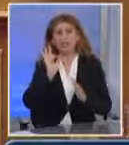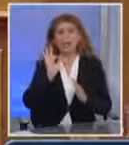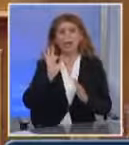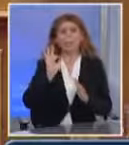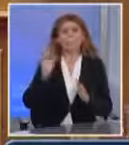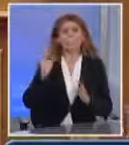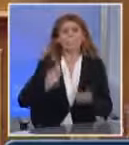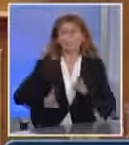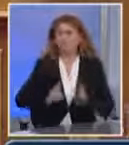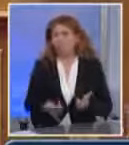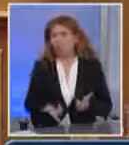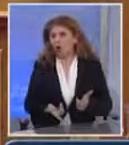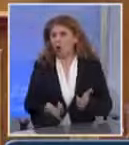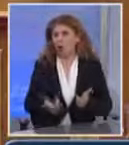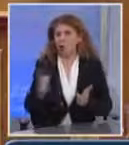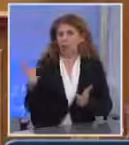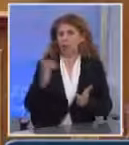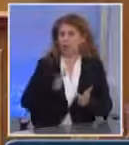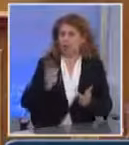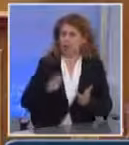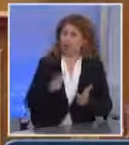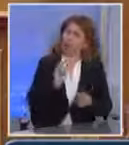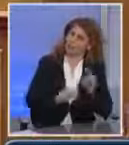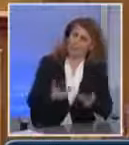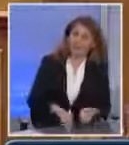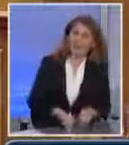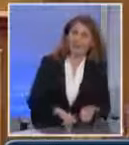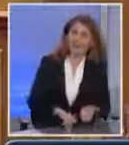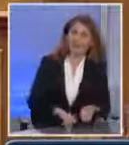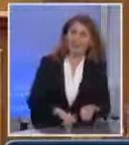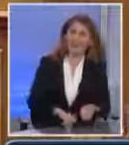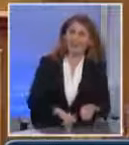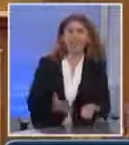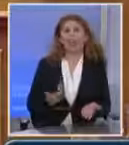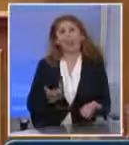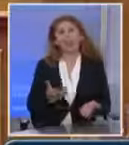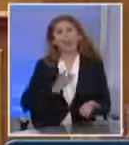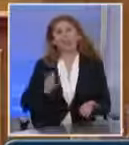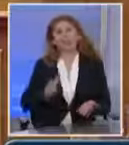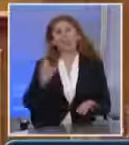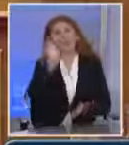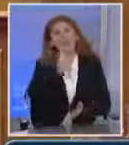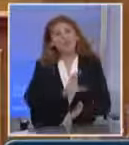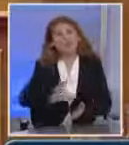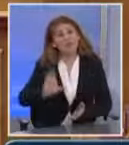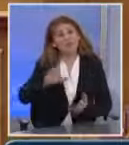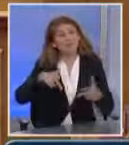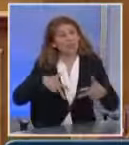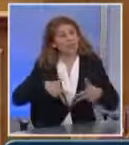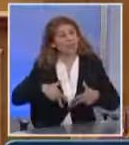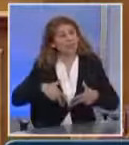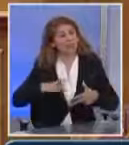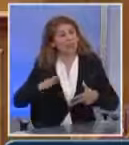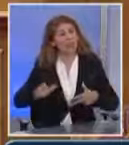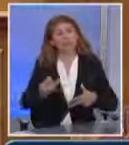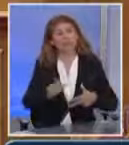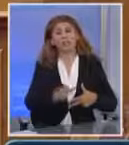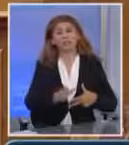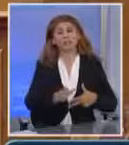Μεξικού, τα ψήφιζαν. Είναι όμως πολίτες μιας ευρωπαϊκής χώρας που είναι στα